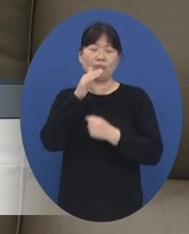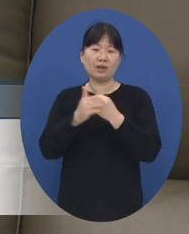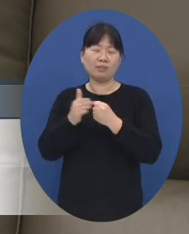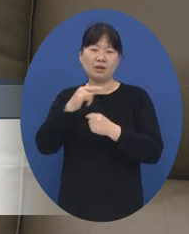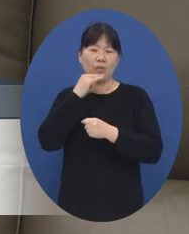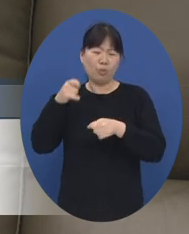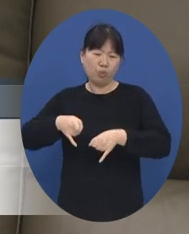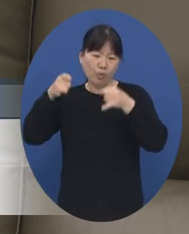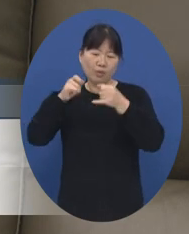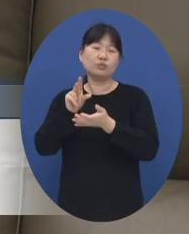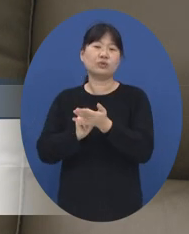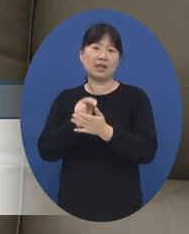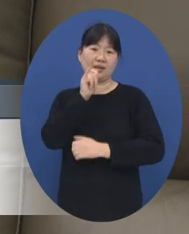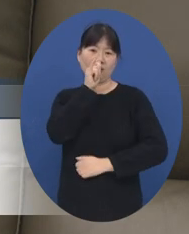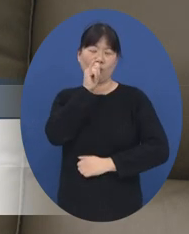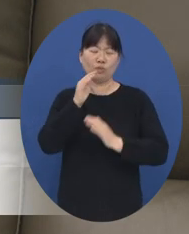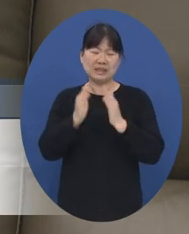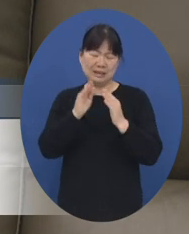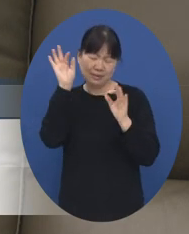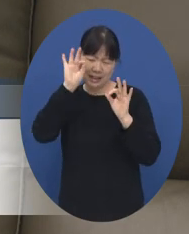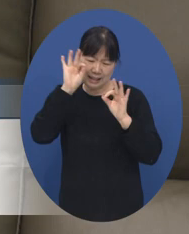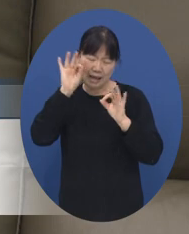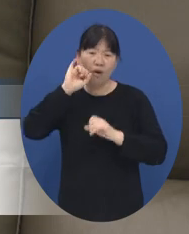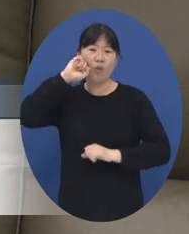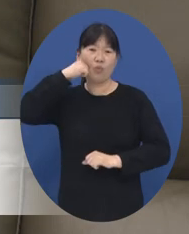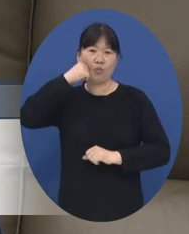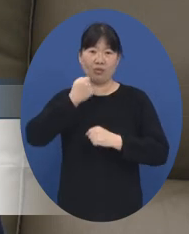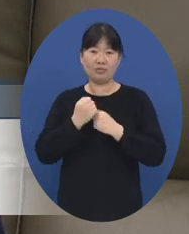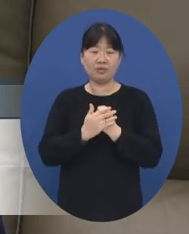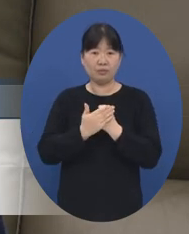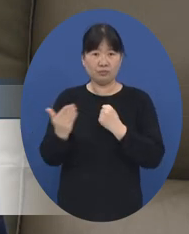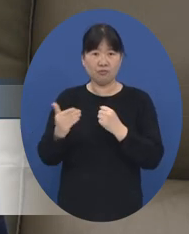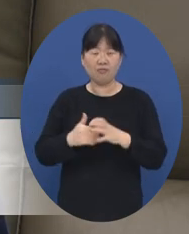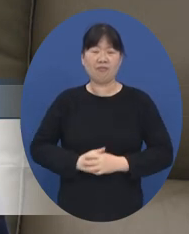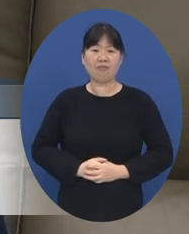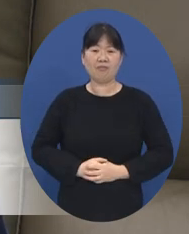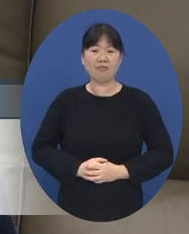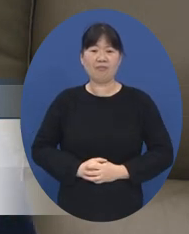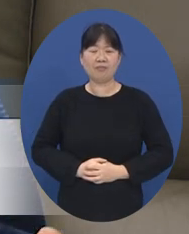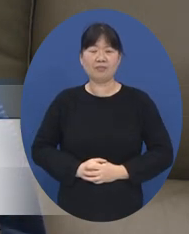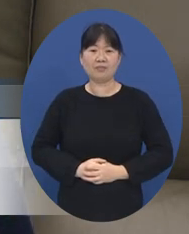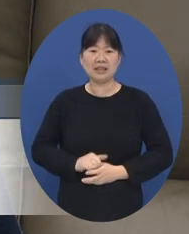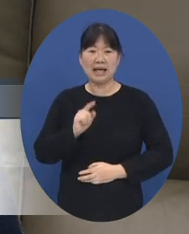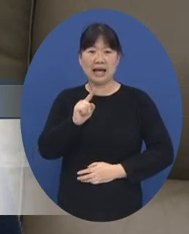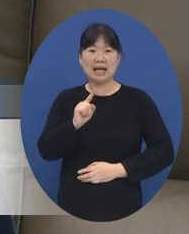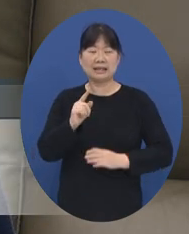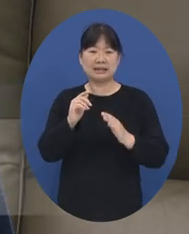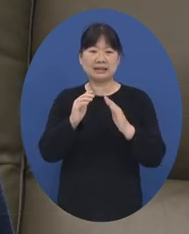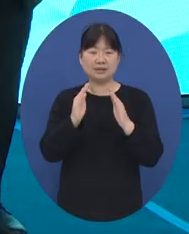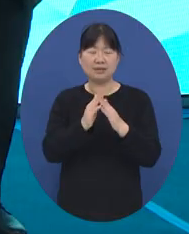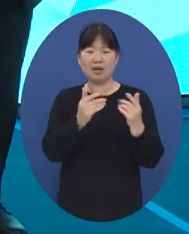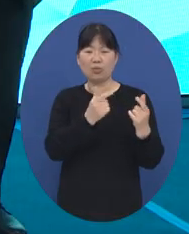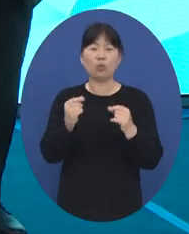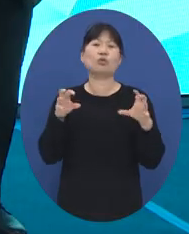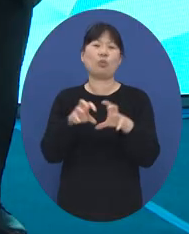있고, 그래서 집을 못 구해서 뭐한 집에 이렇게 다 같이